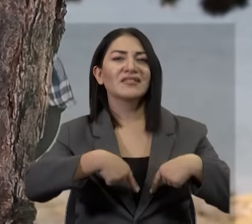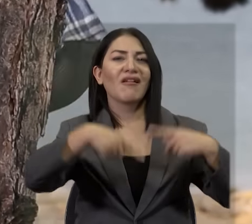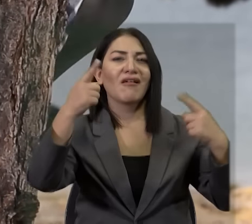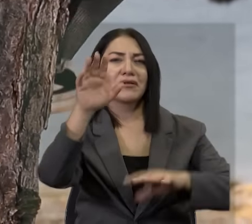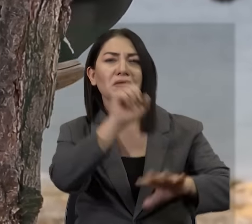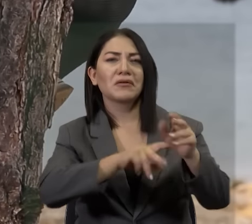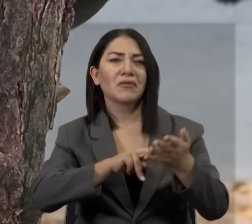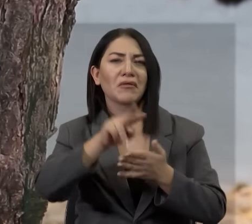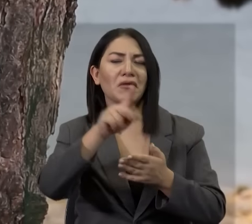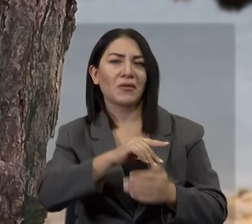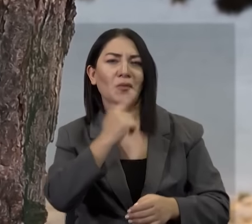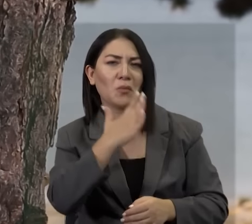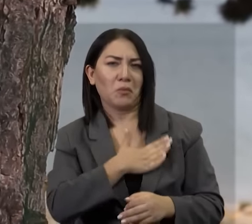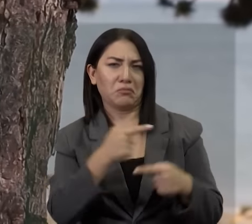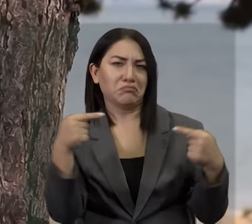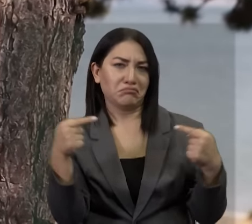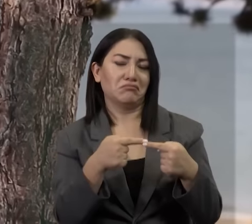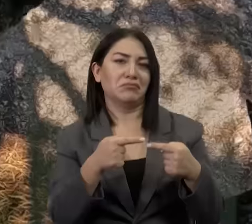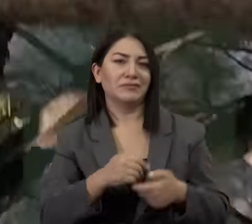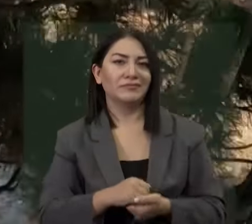Իզուր չի էլի ալպինիզմով ազբաղվում։